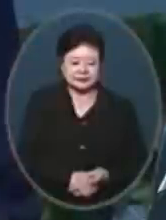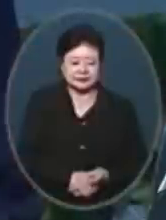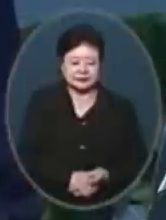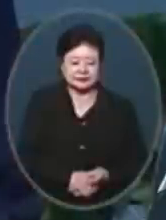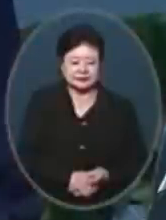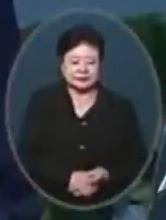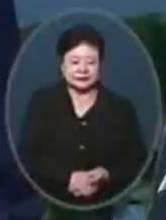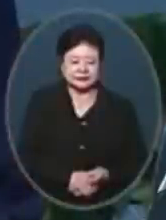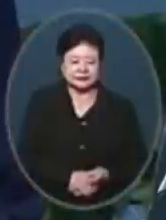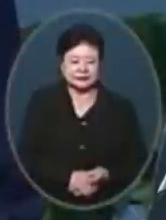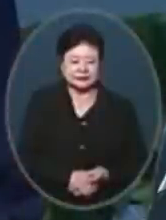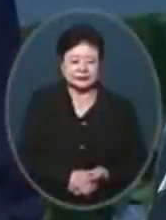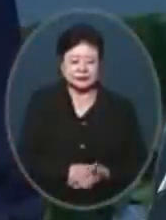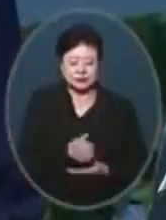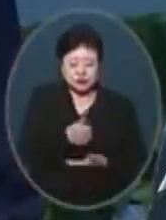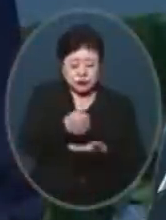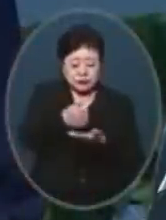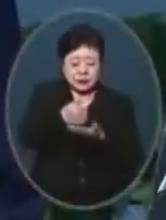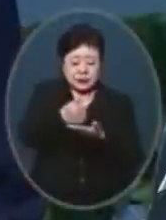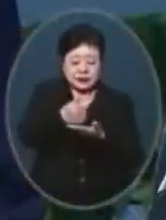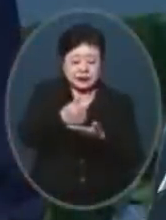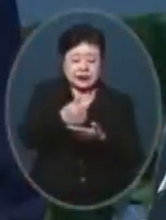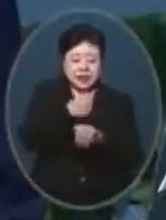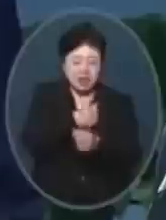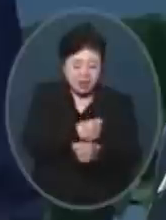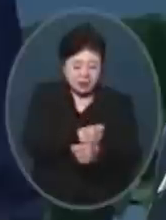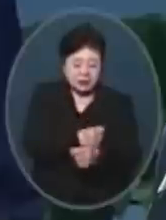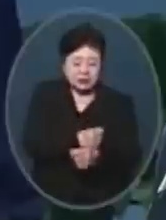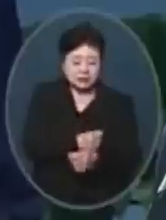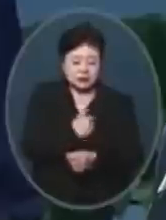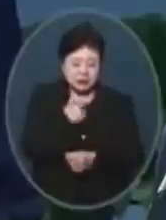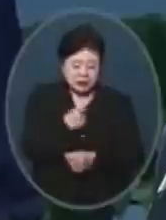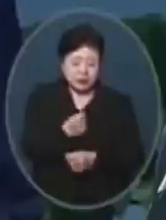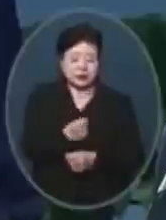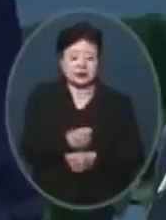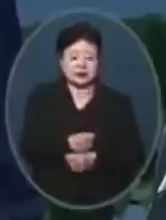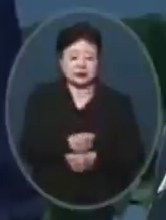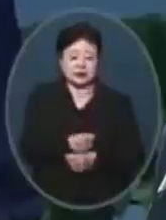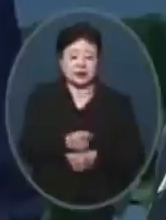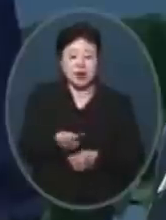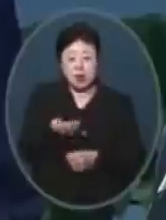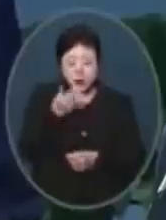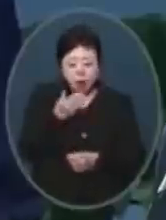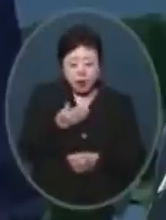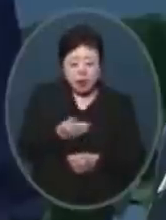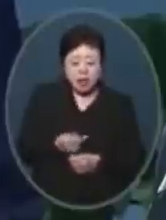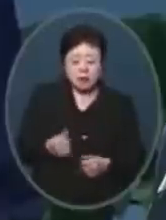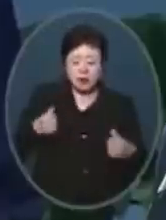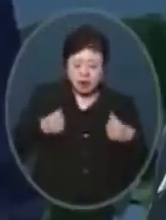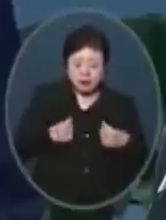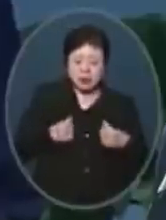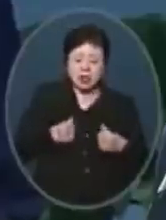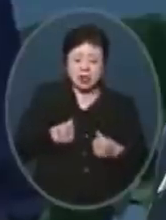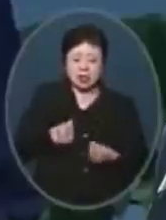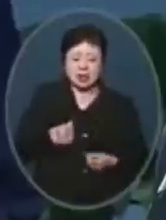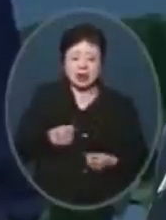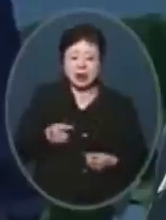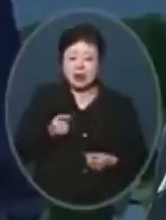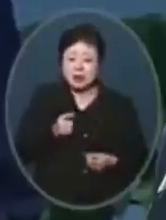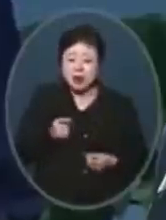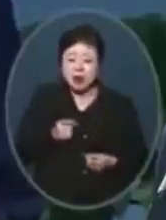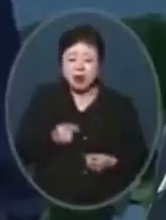그러니 주님이 하시고자 하시면 무엇을 먹을까 무엇을 입을까 무엇을